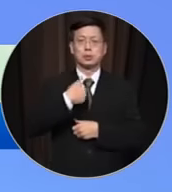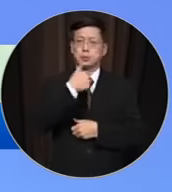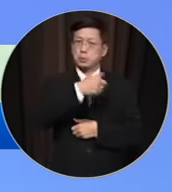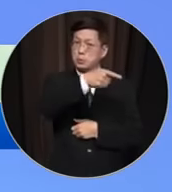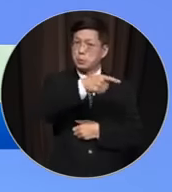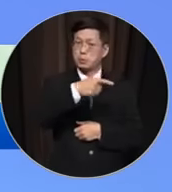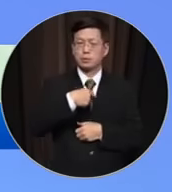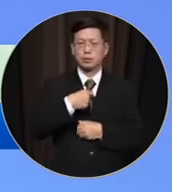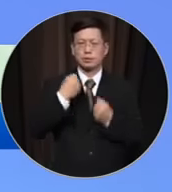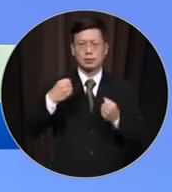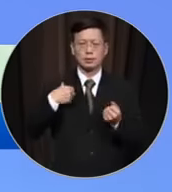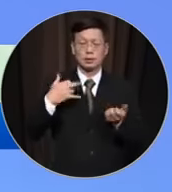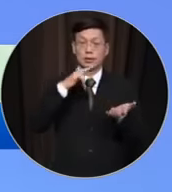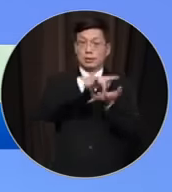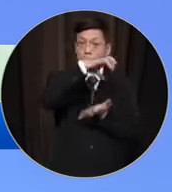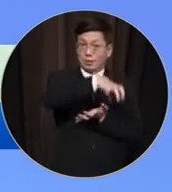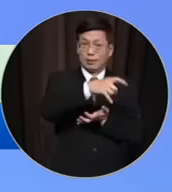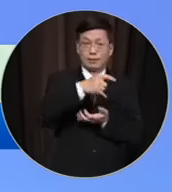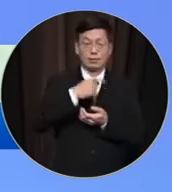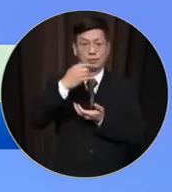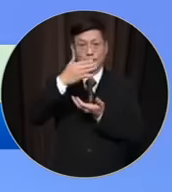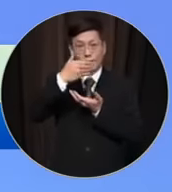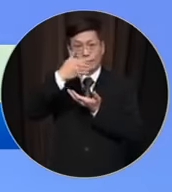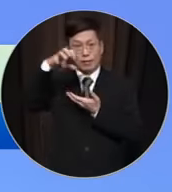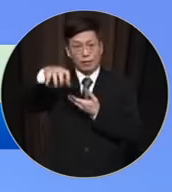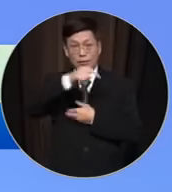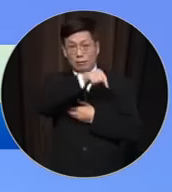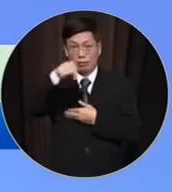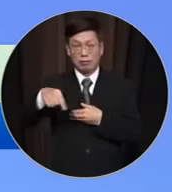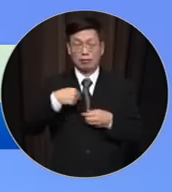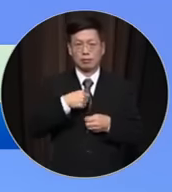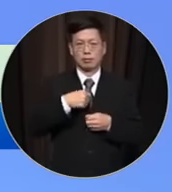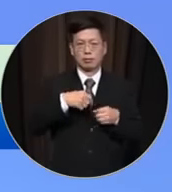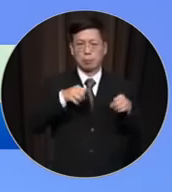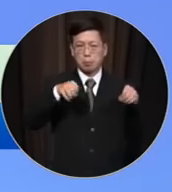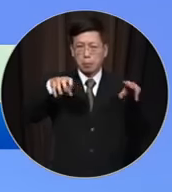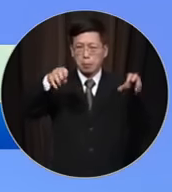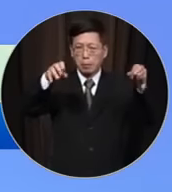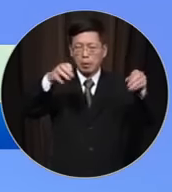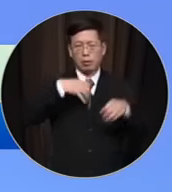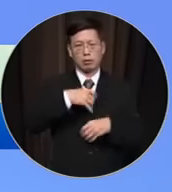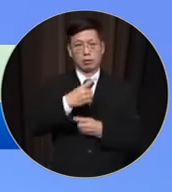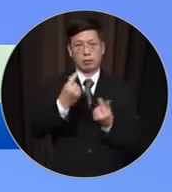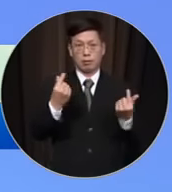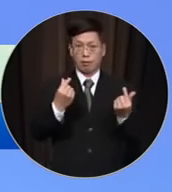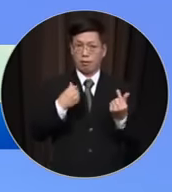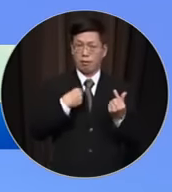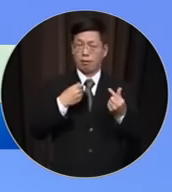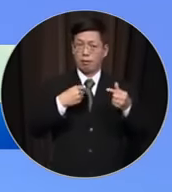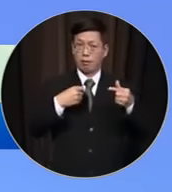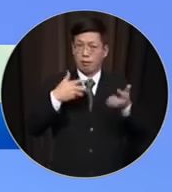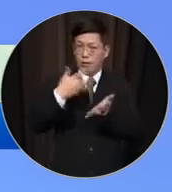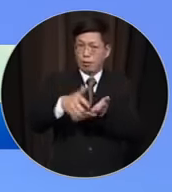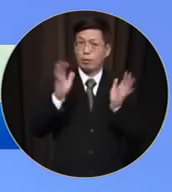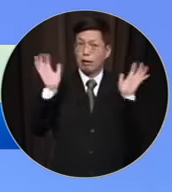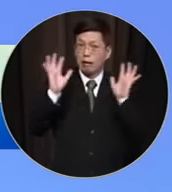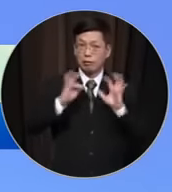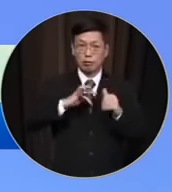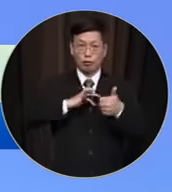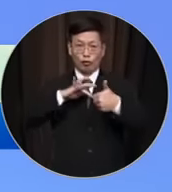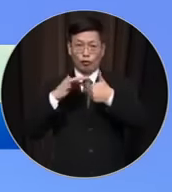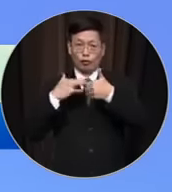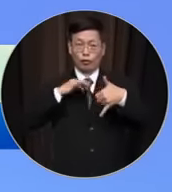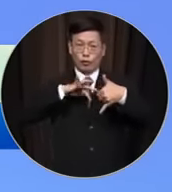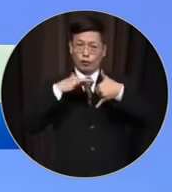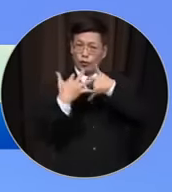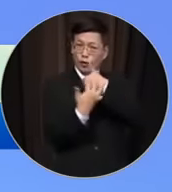候，从机场到饭店沿路两排电灯，我非常讶异看到电灯下面都围着一群小孩子在